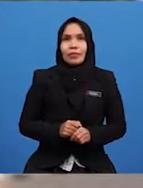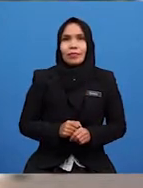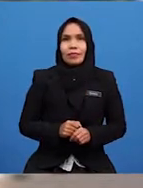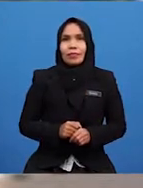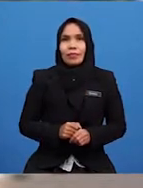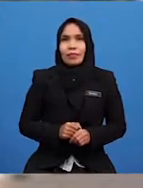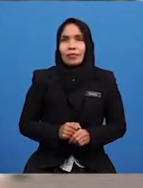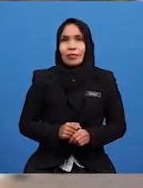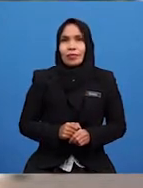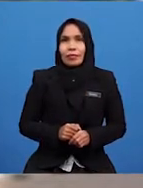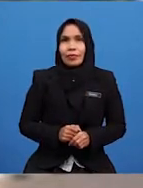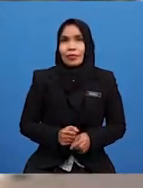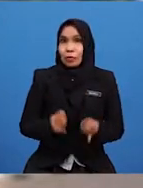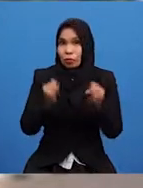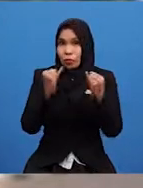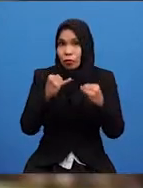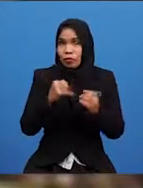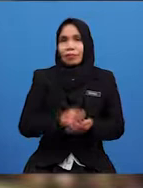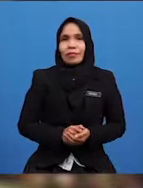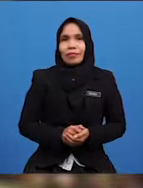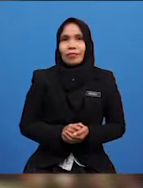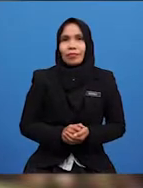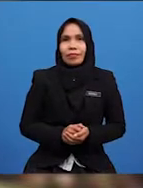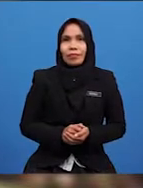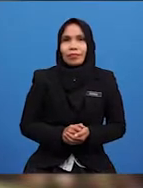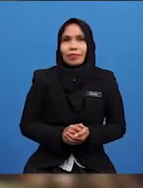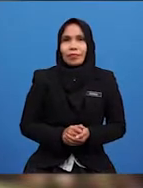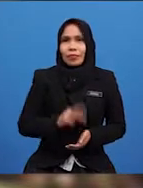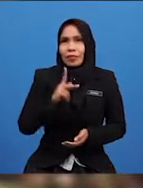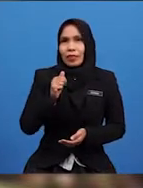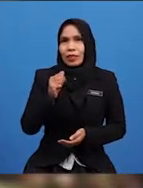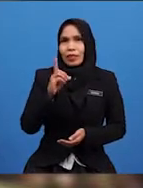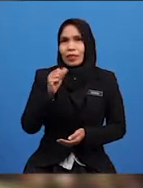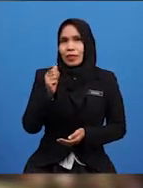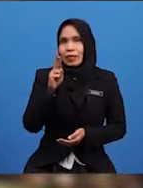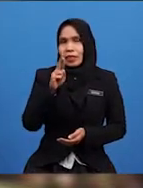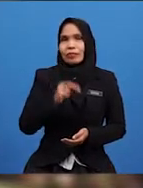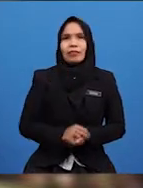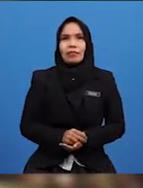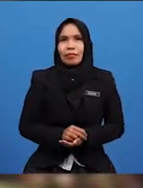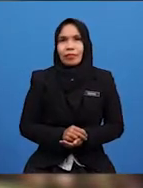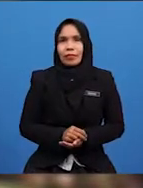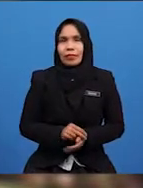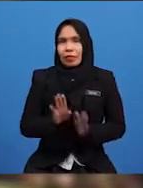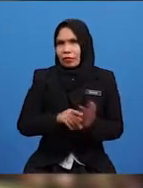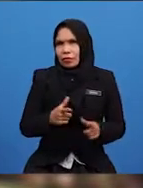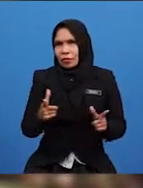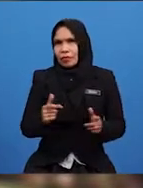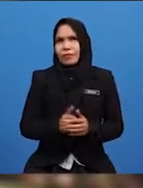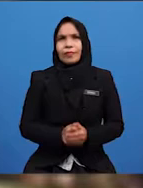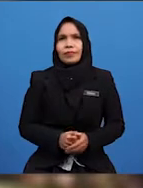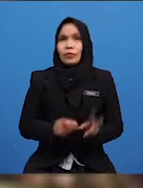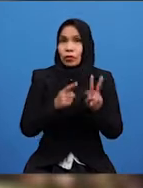import yang dikenali sebagai panduan. Kadarnya berbeza-beza mengikut tempat asal